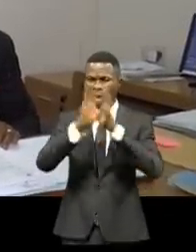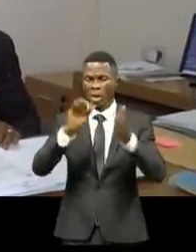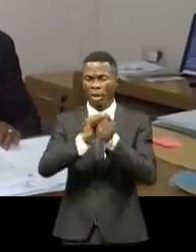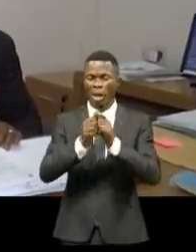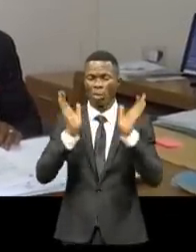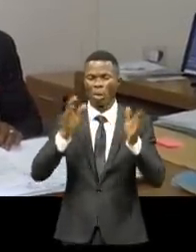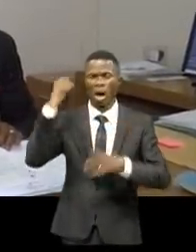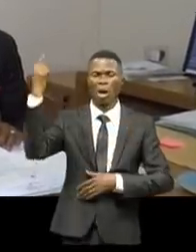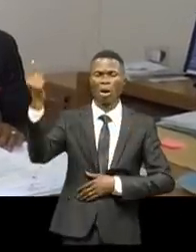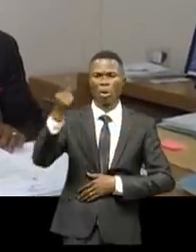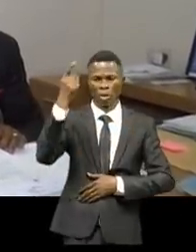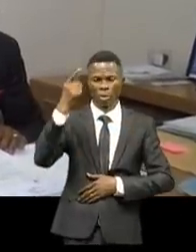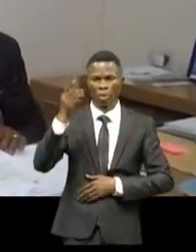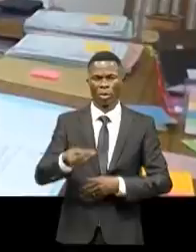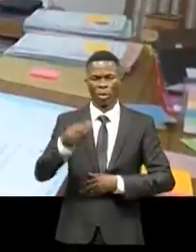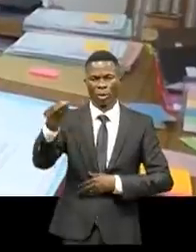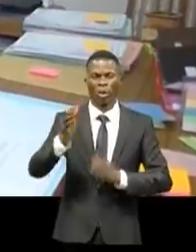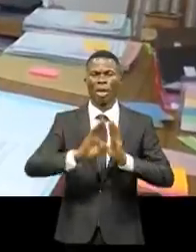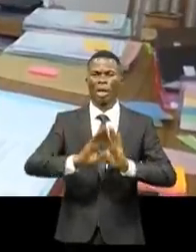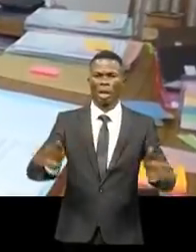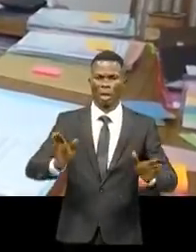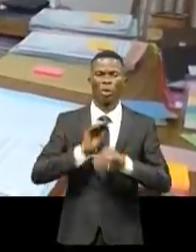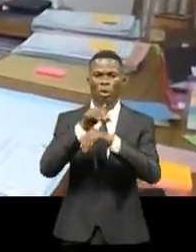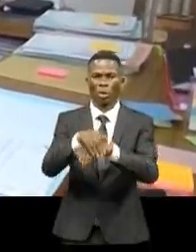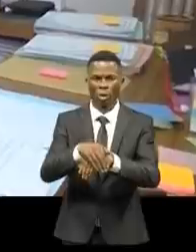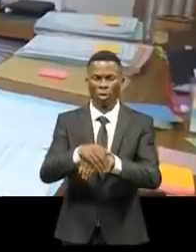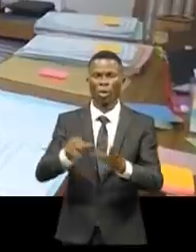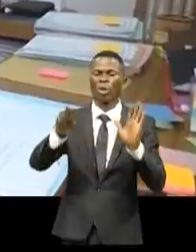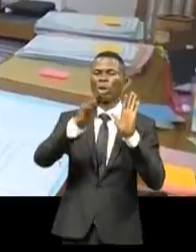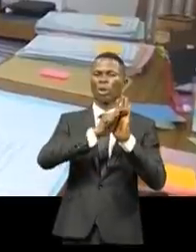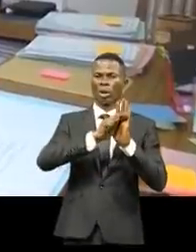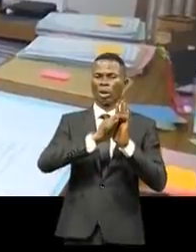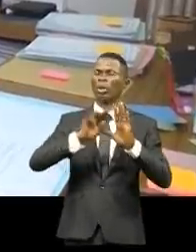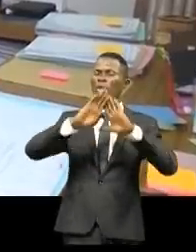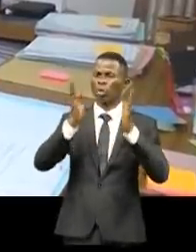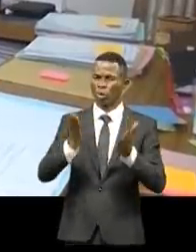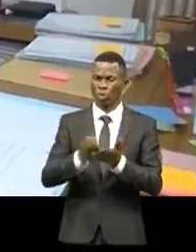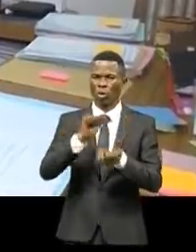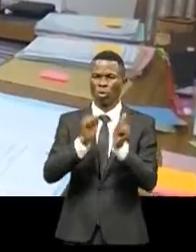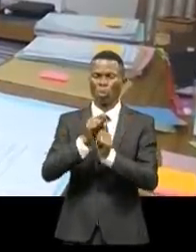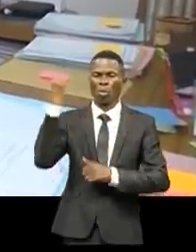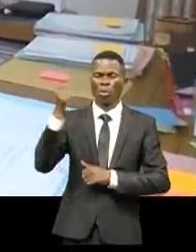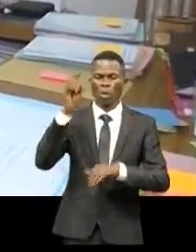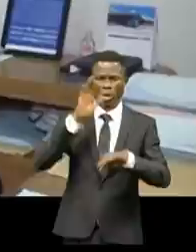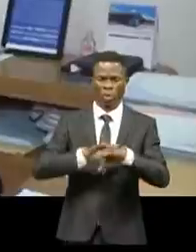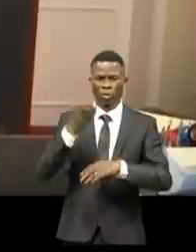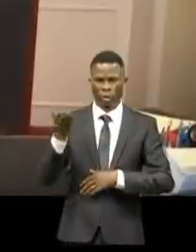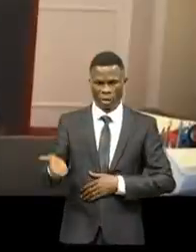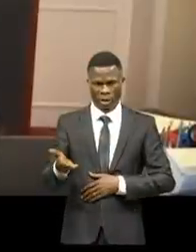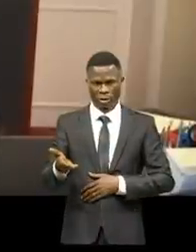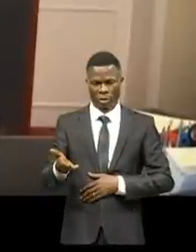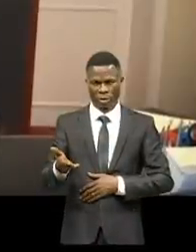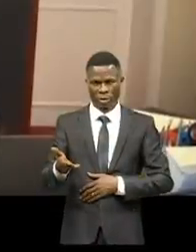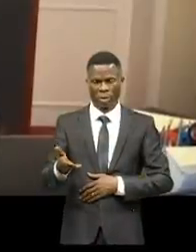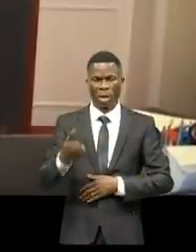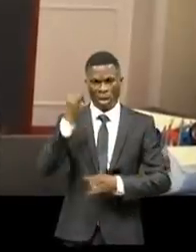catastrophes naturelles en se dotant d'une capacité d'intervention et de riposte à toute crise humanitaire qui pourrait survenir.